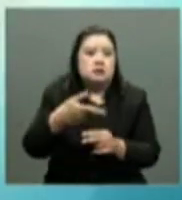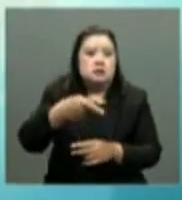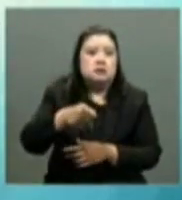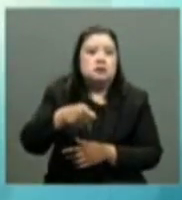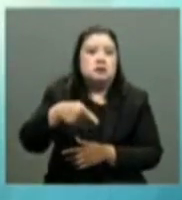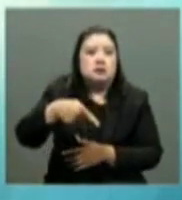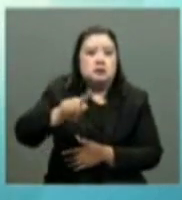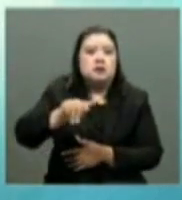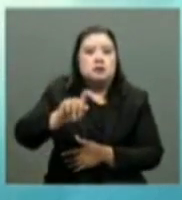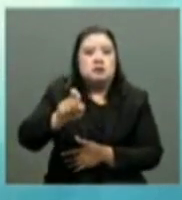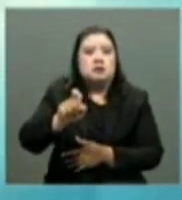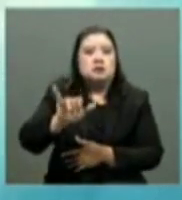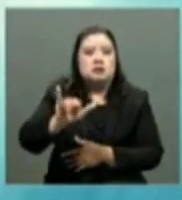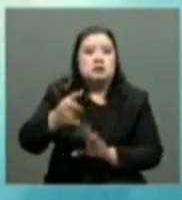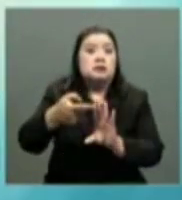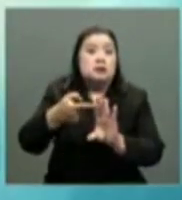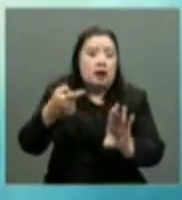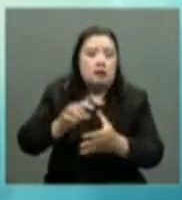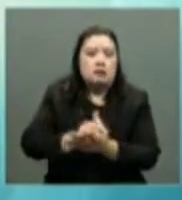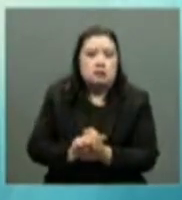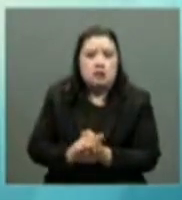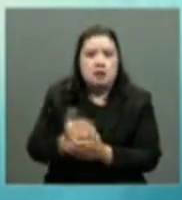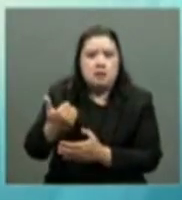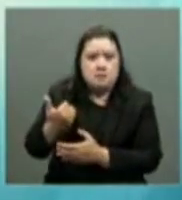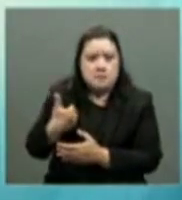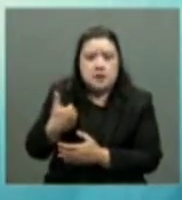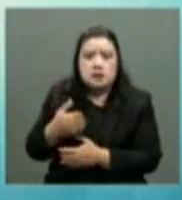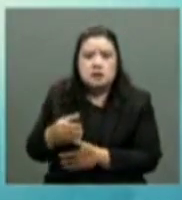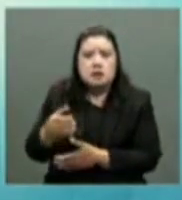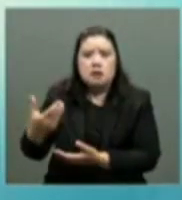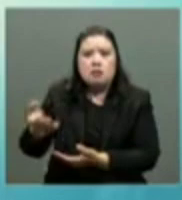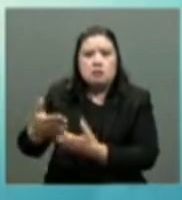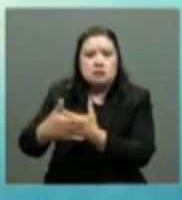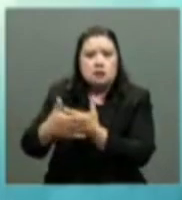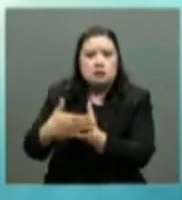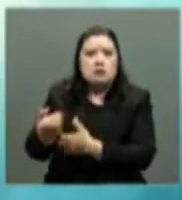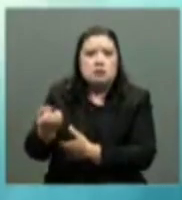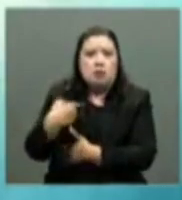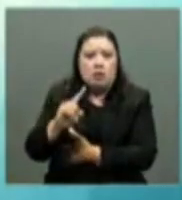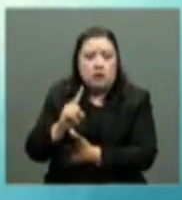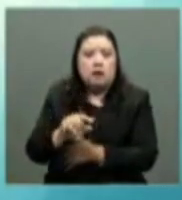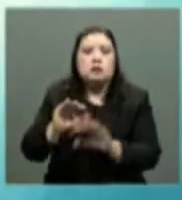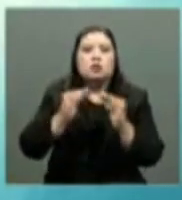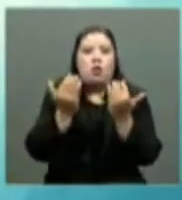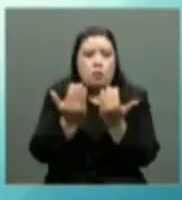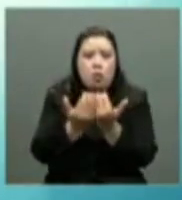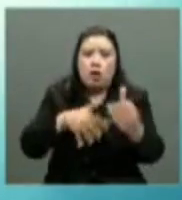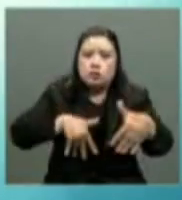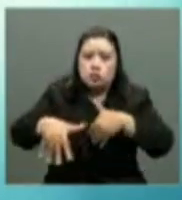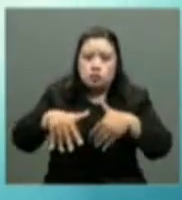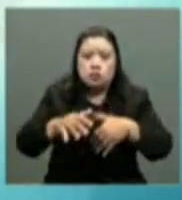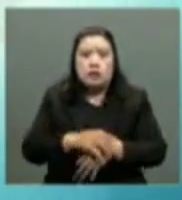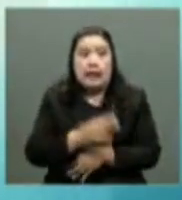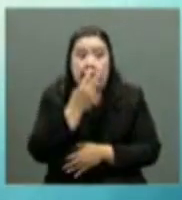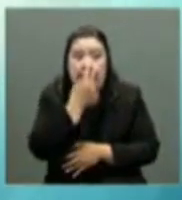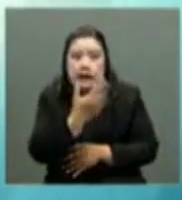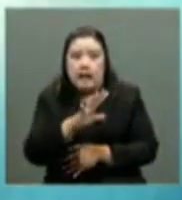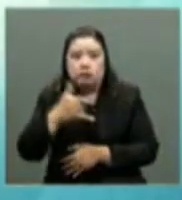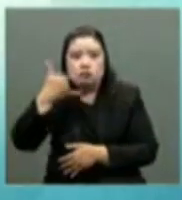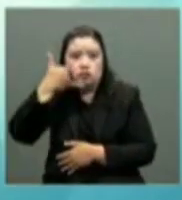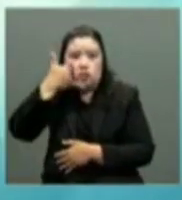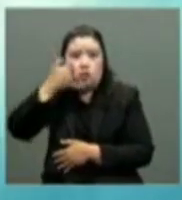าสิ่งที่ได้รับการเบาะแสก็คือจากครอบครัวหรือจากคนในชุมชนหมู่บ้านแล้วโทรมาแจ้